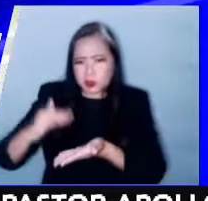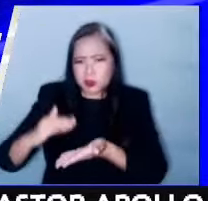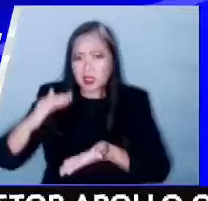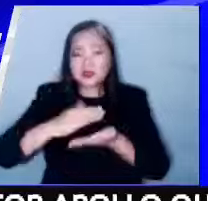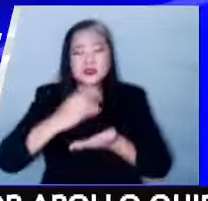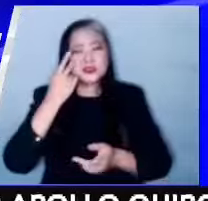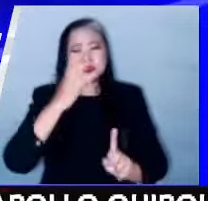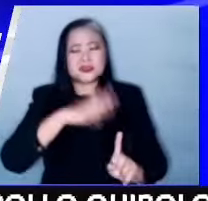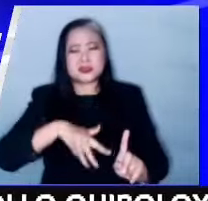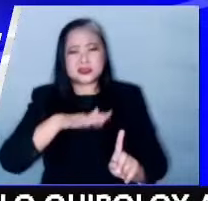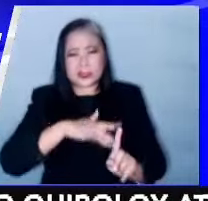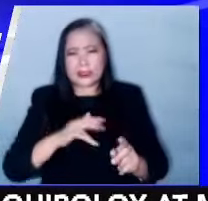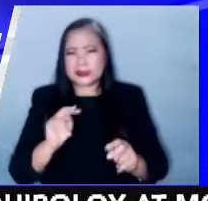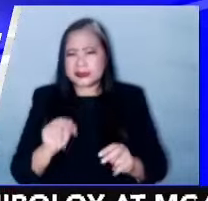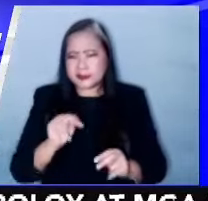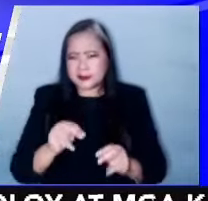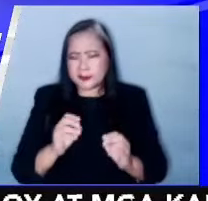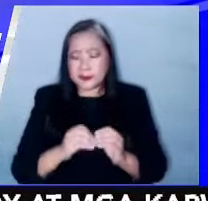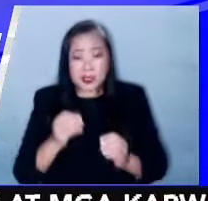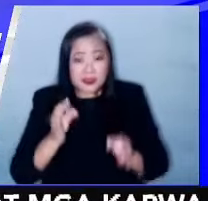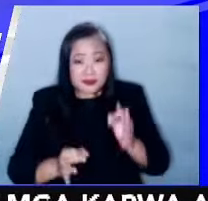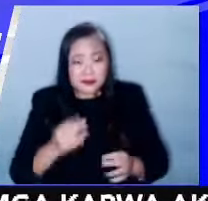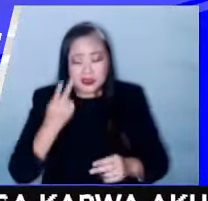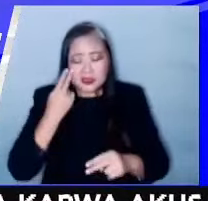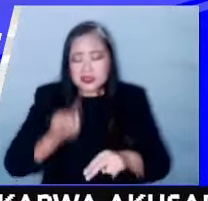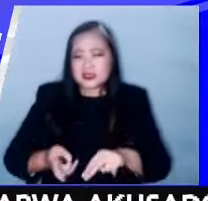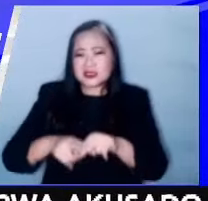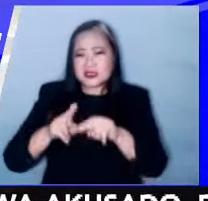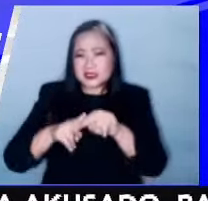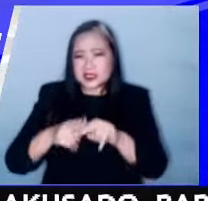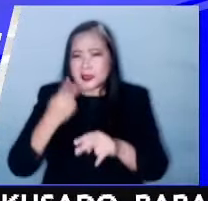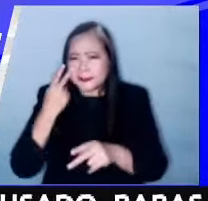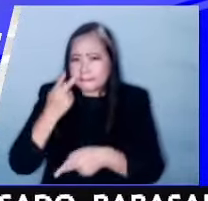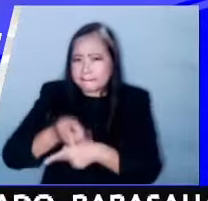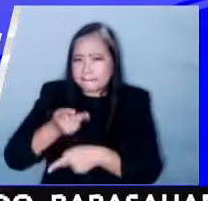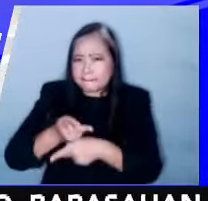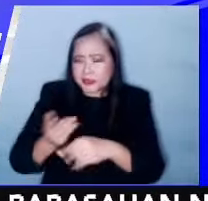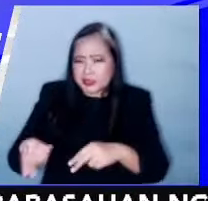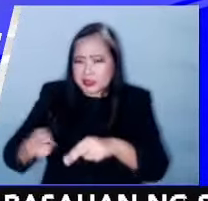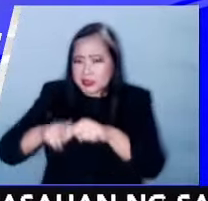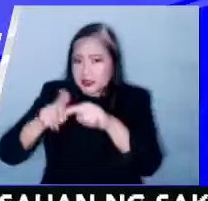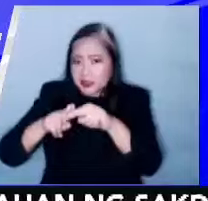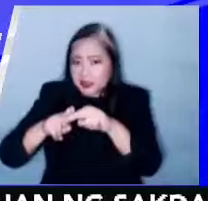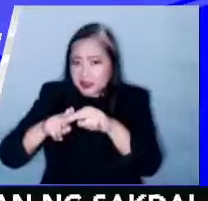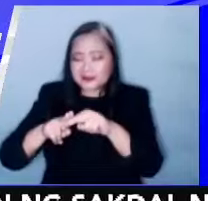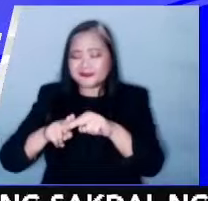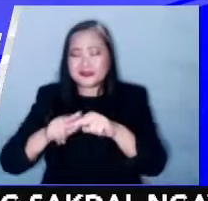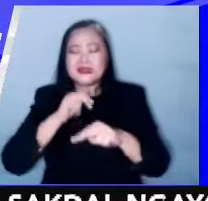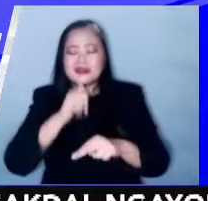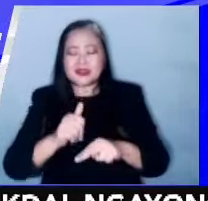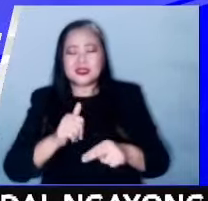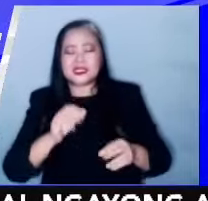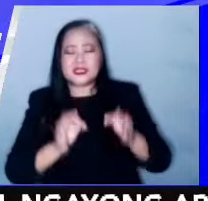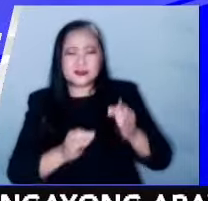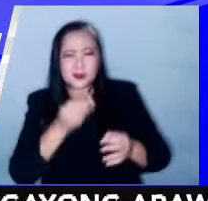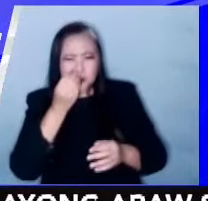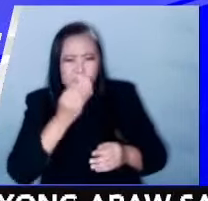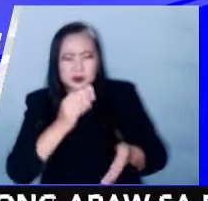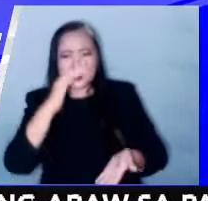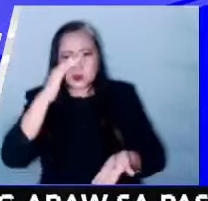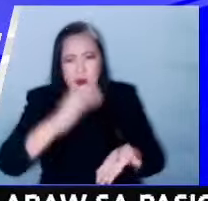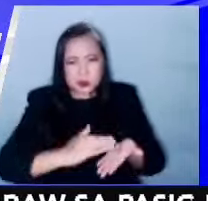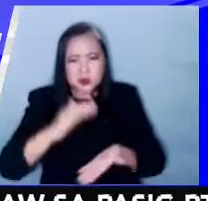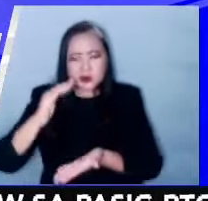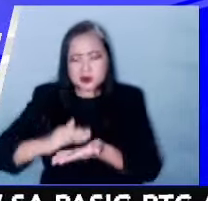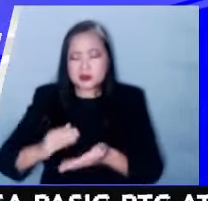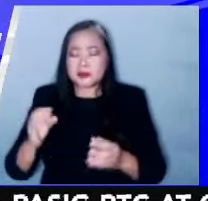iincrease kapag iincrease alert level 3 Ah pero kapag dumami yung mga volcanic Earthquake ah Yan isa